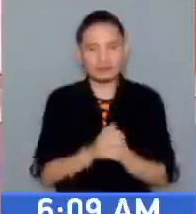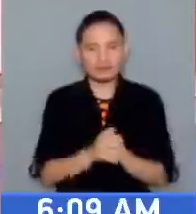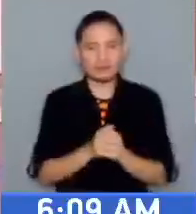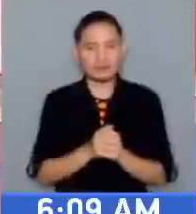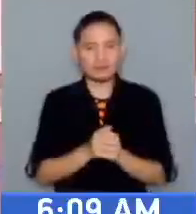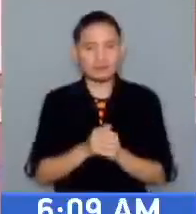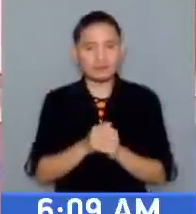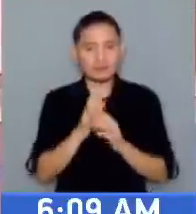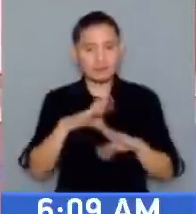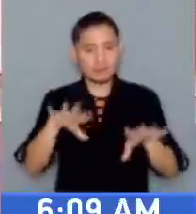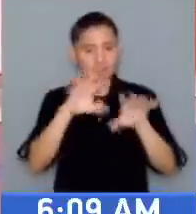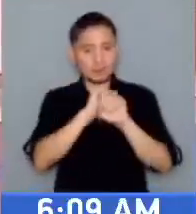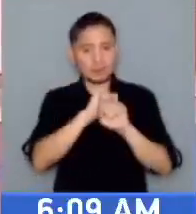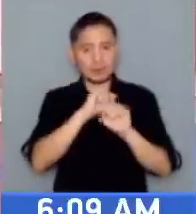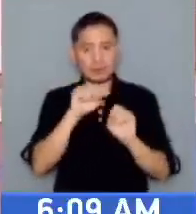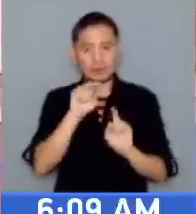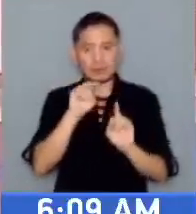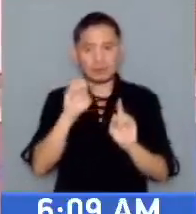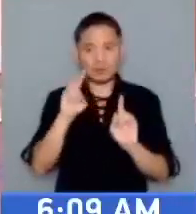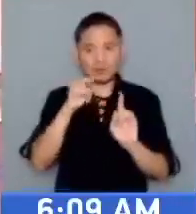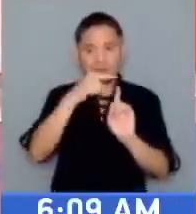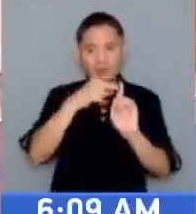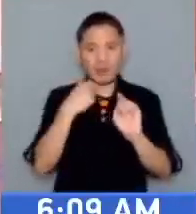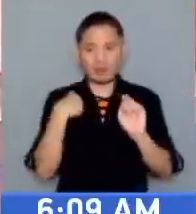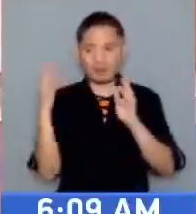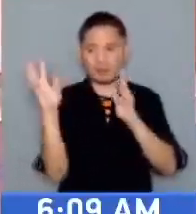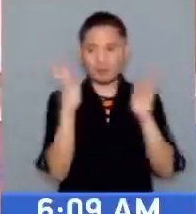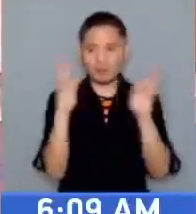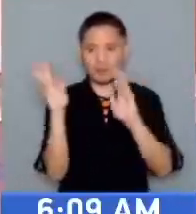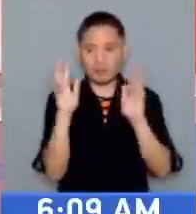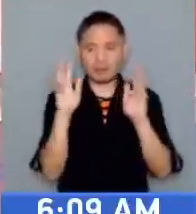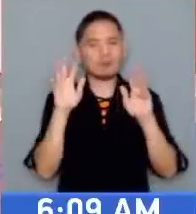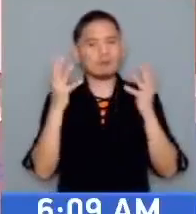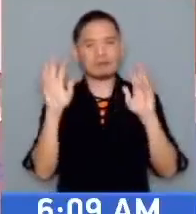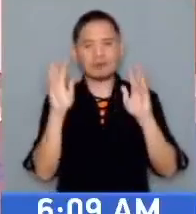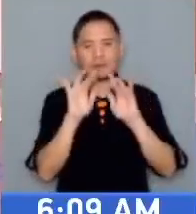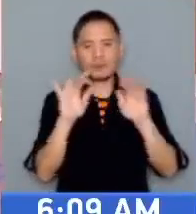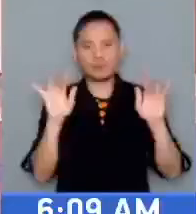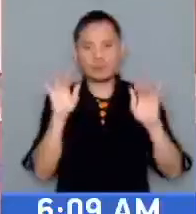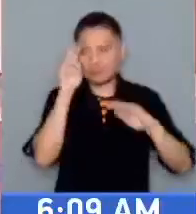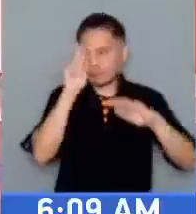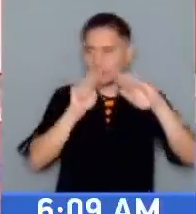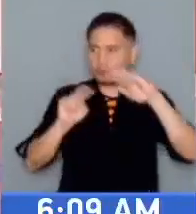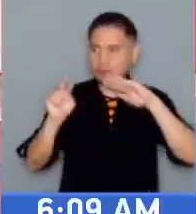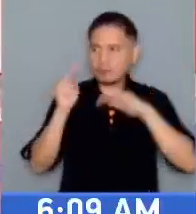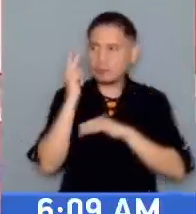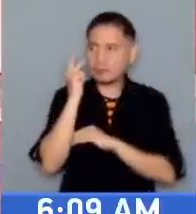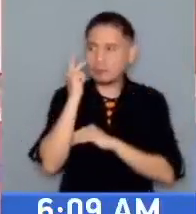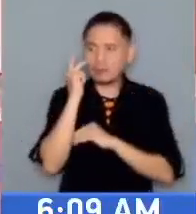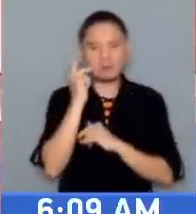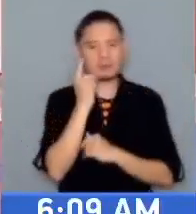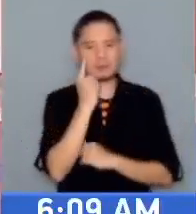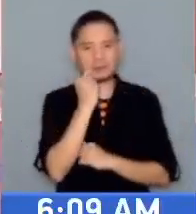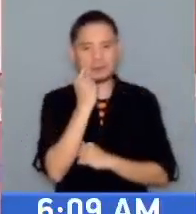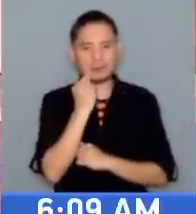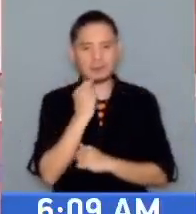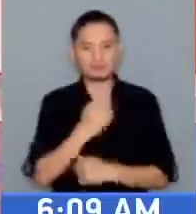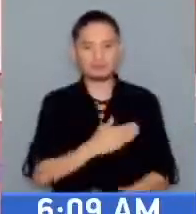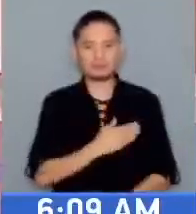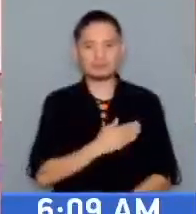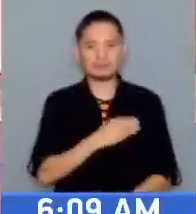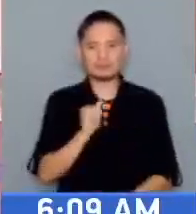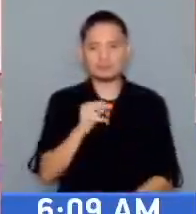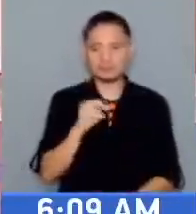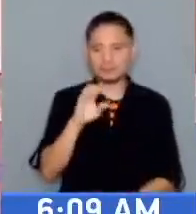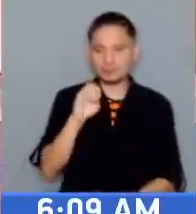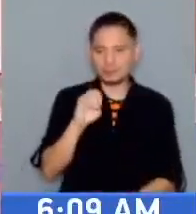o papasok na bagyo sa bansa kung pagbabasehan natin ang wind forecast ng Metro Weather. Ako po si Anzo Pertiera para